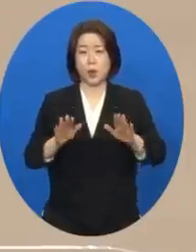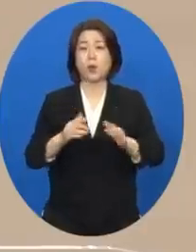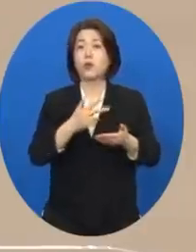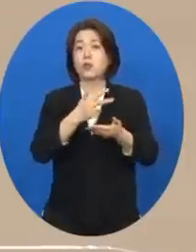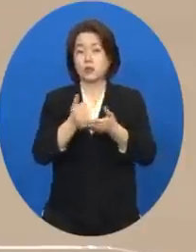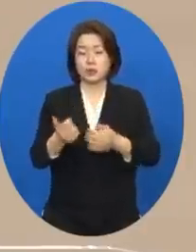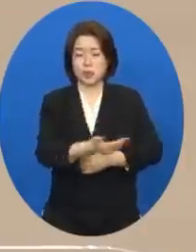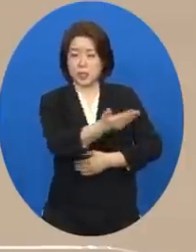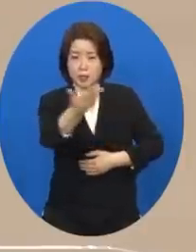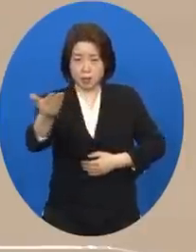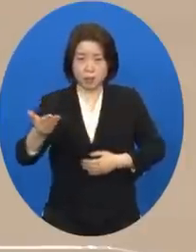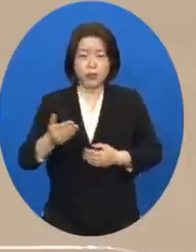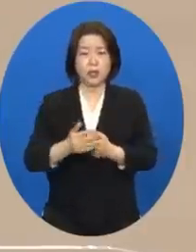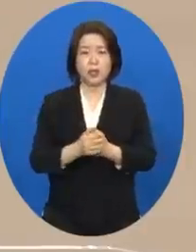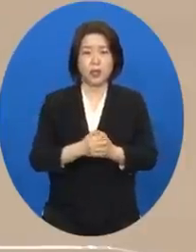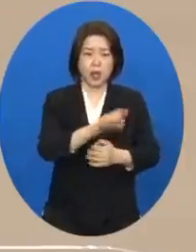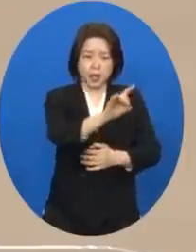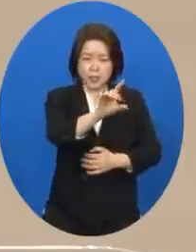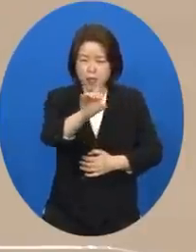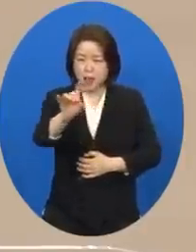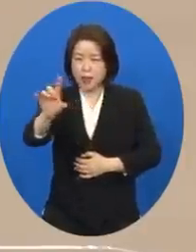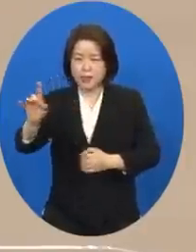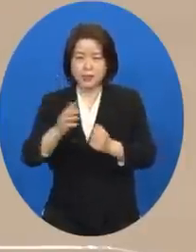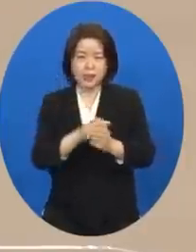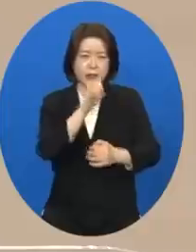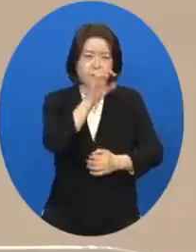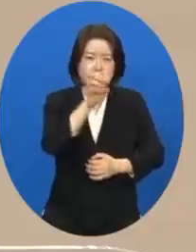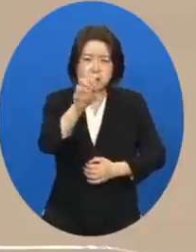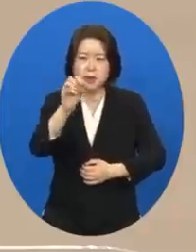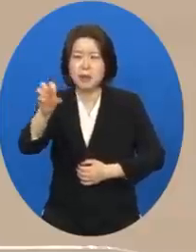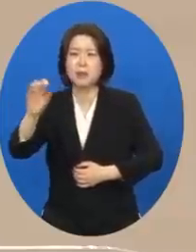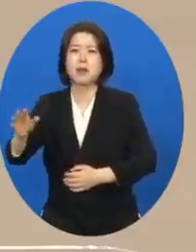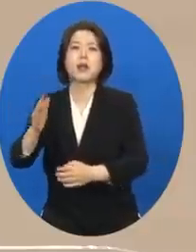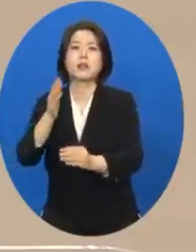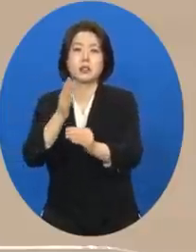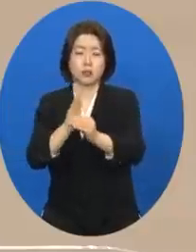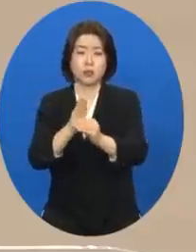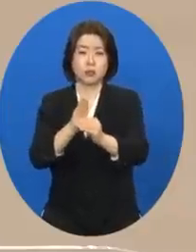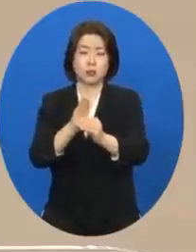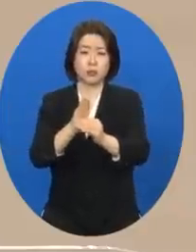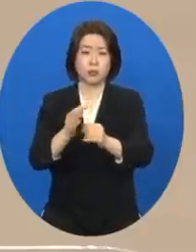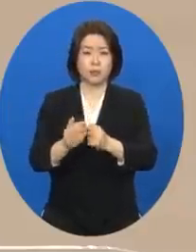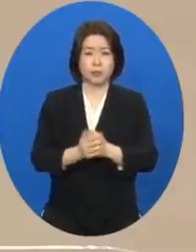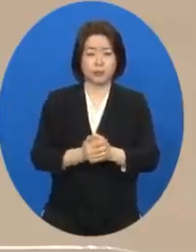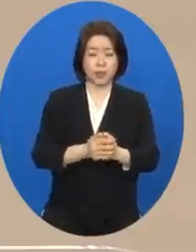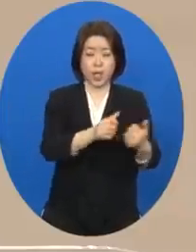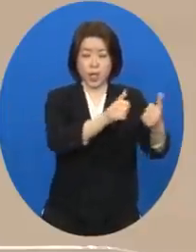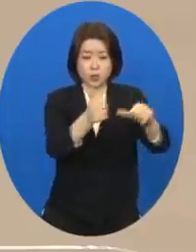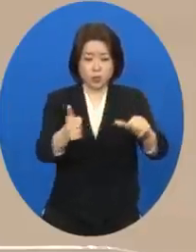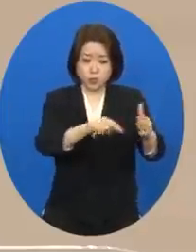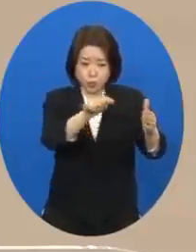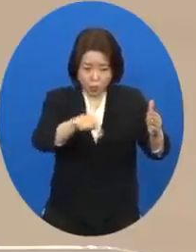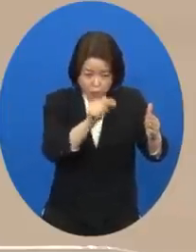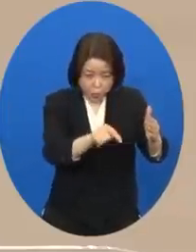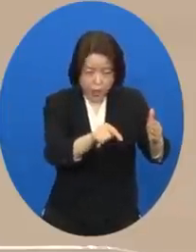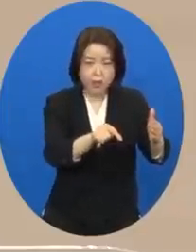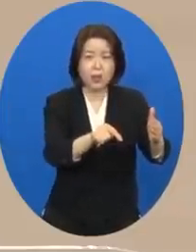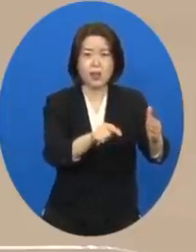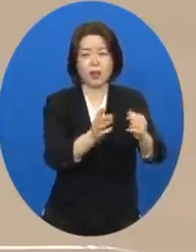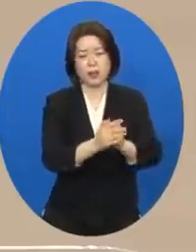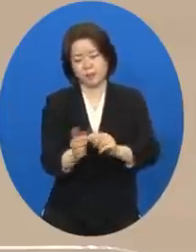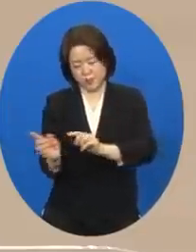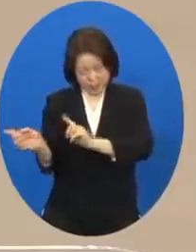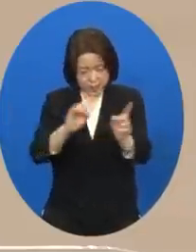여러분에게 한사람 한사람에게 말씀하고 있어요 죽은 자들 가운데서 일어나라